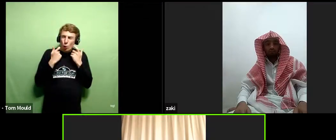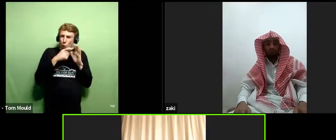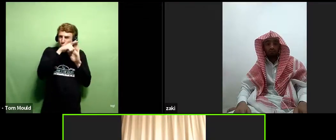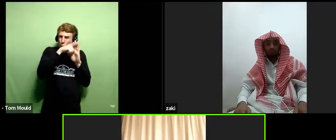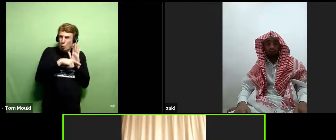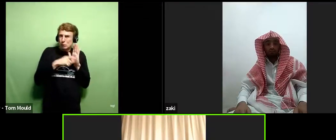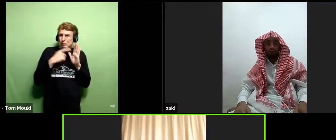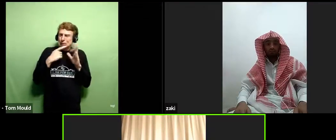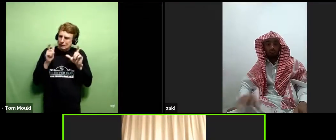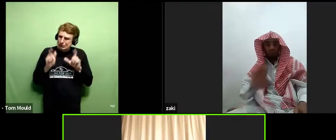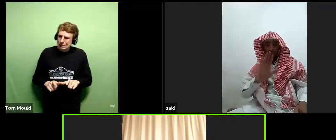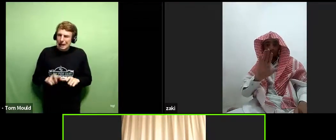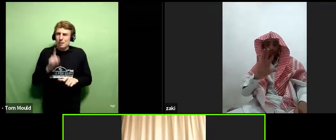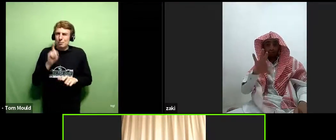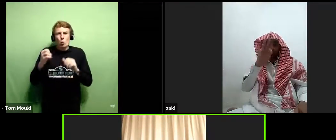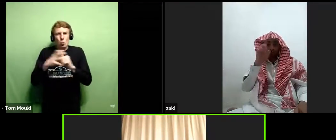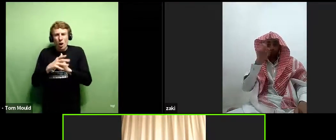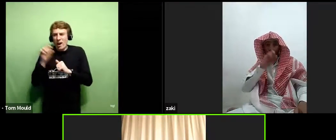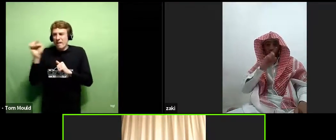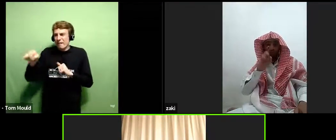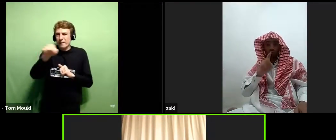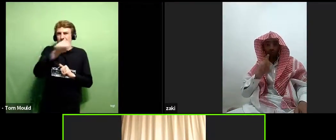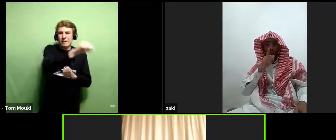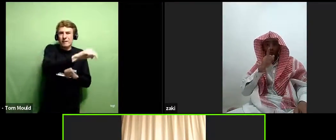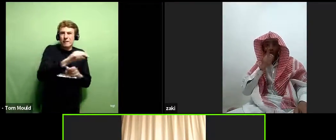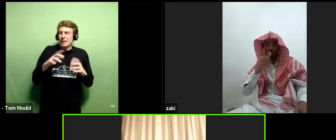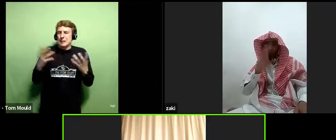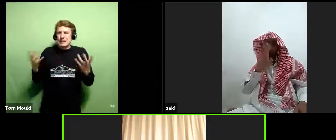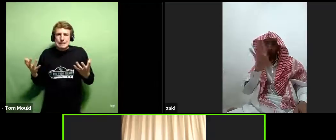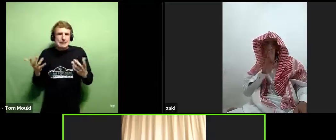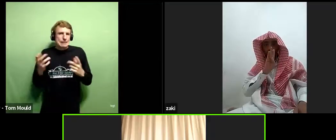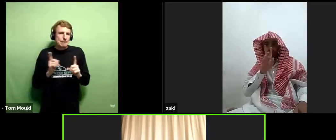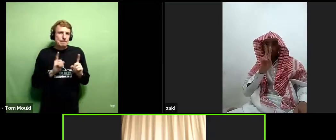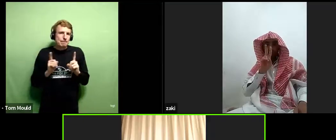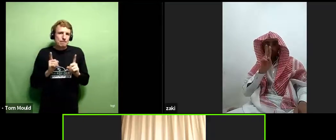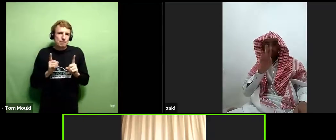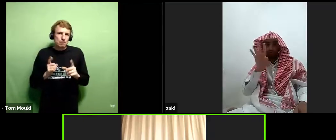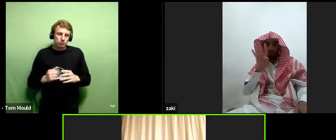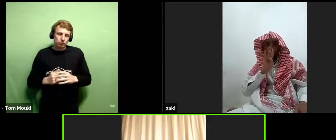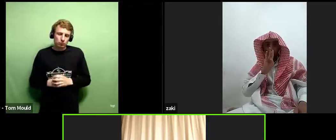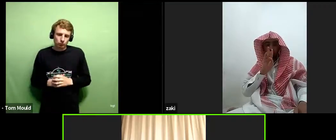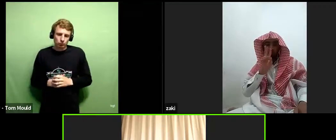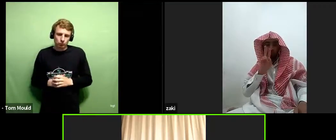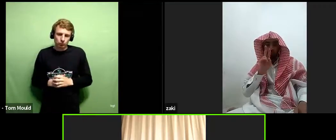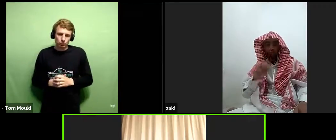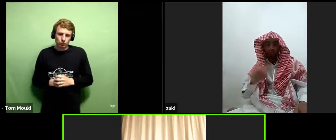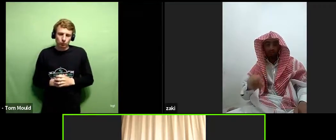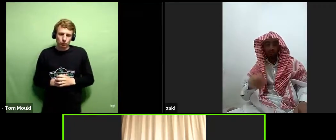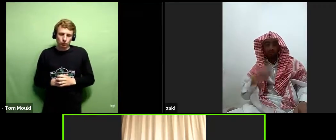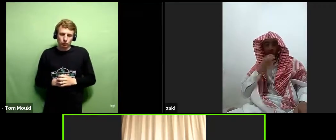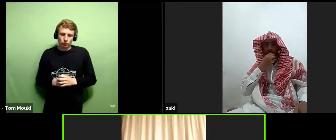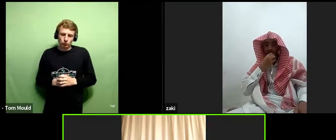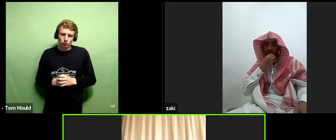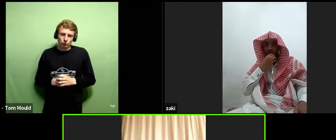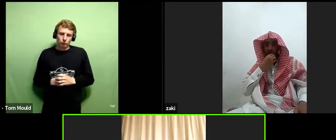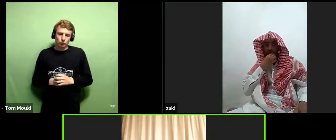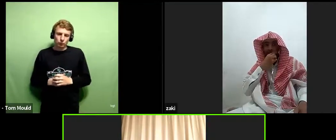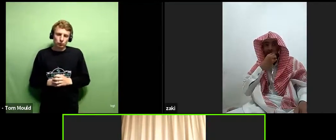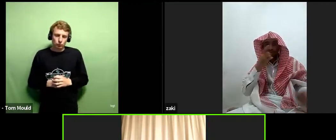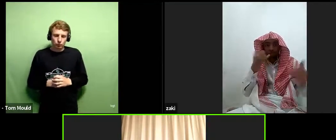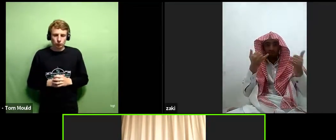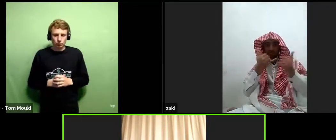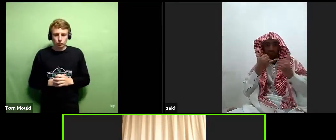نعم السائل يقول لو كان الرجل له زوجتان بيتان ولكن بسبب الظروف